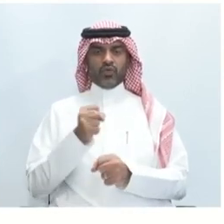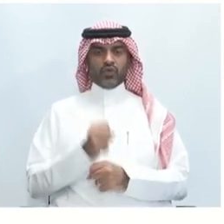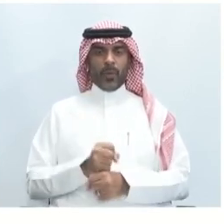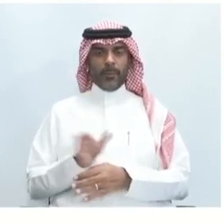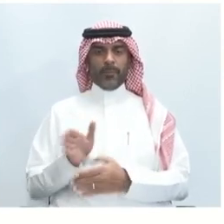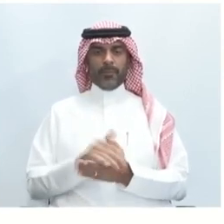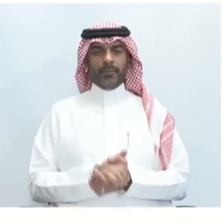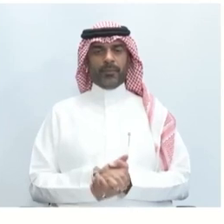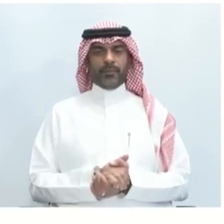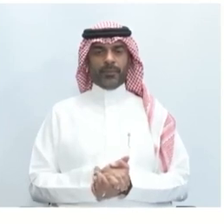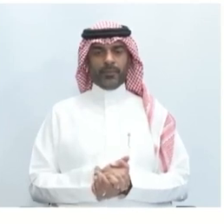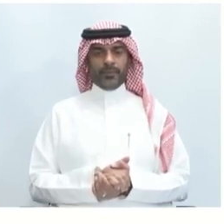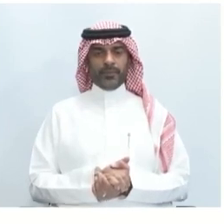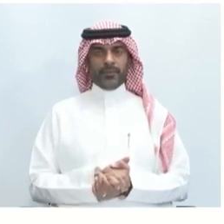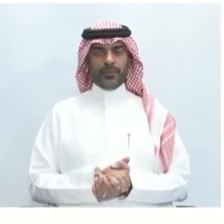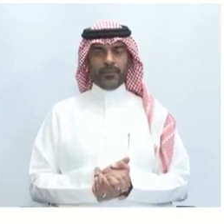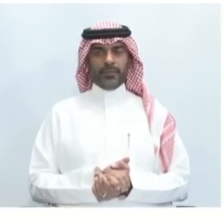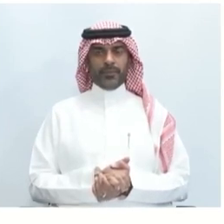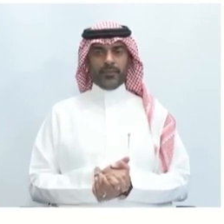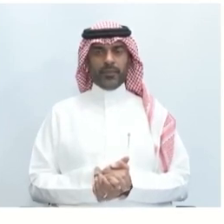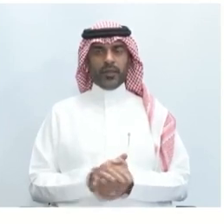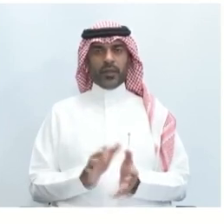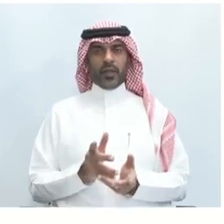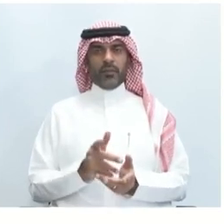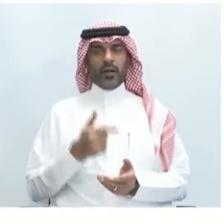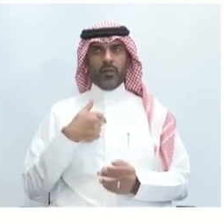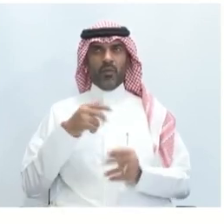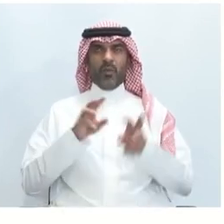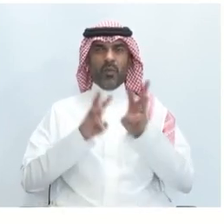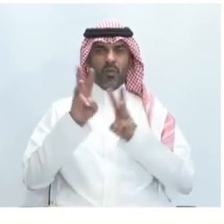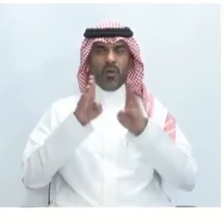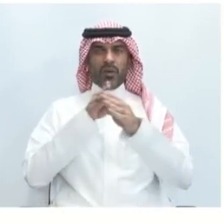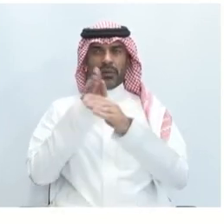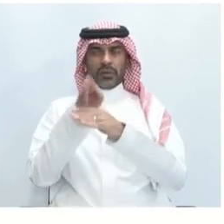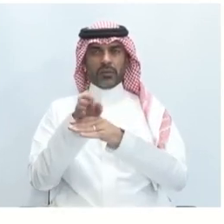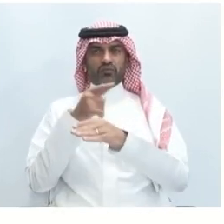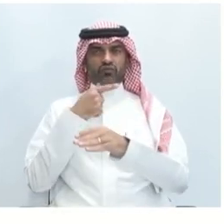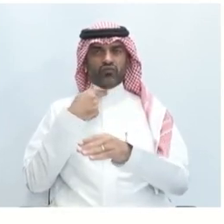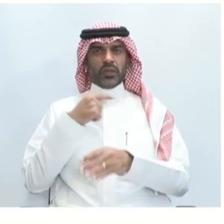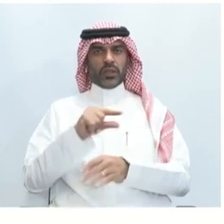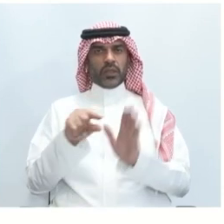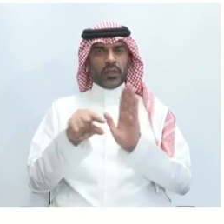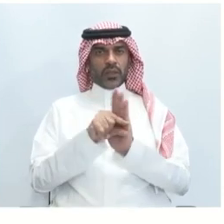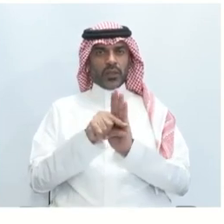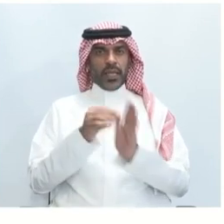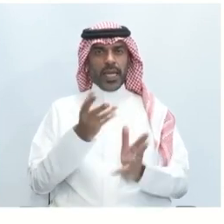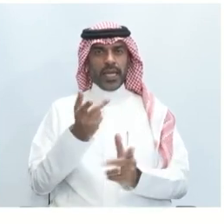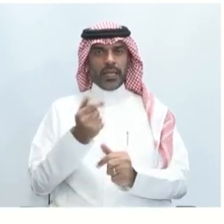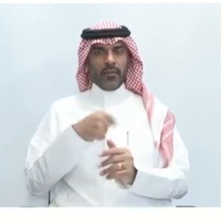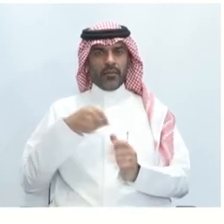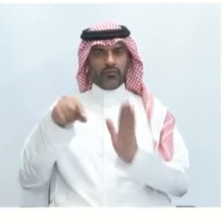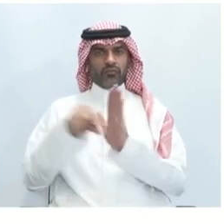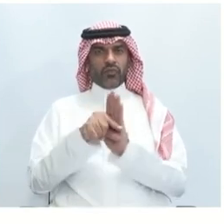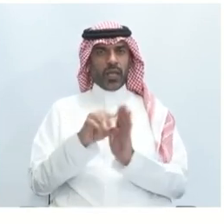الروبوت طيب كيف نسجل في الموقع احسنتم للتسجيل في الموقع